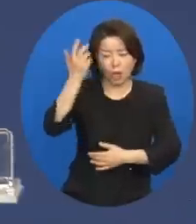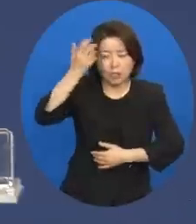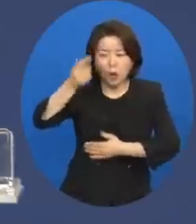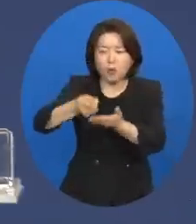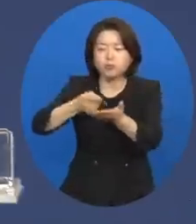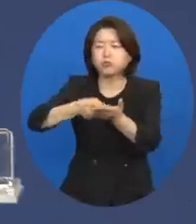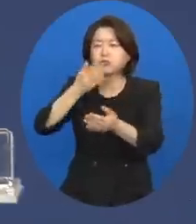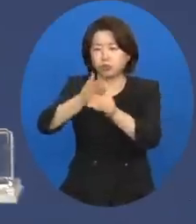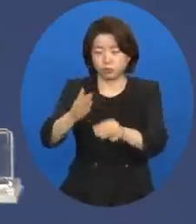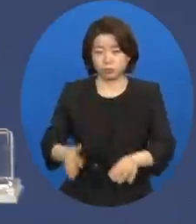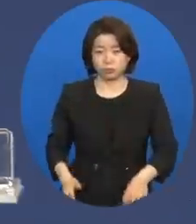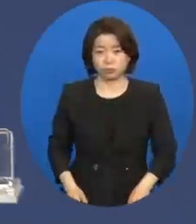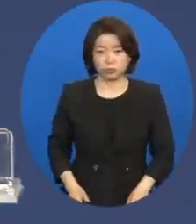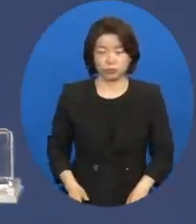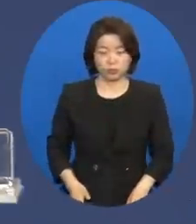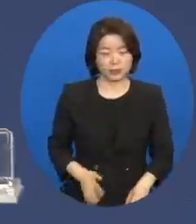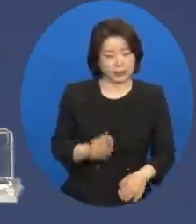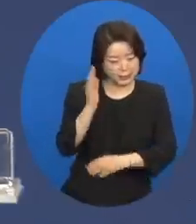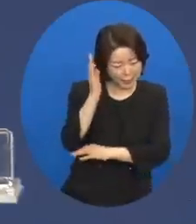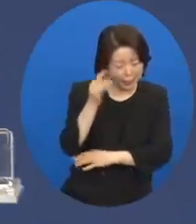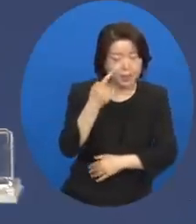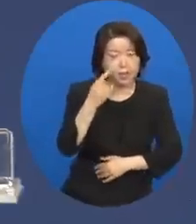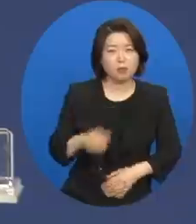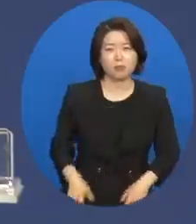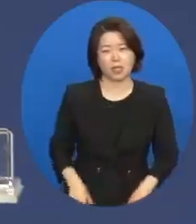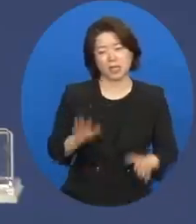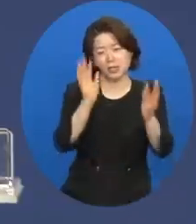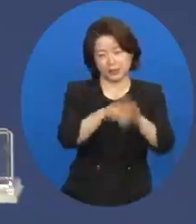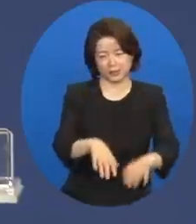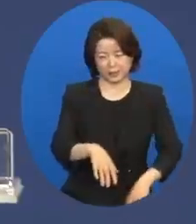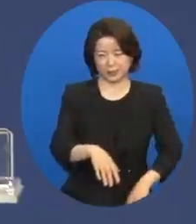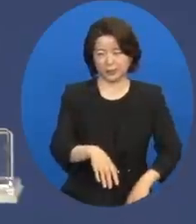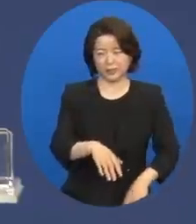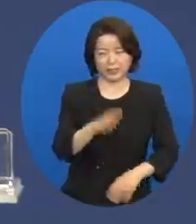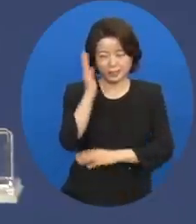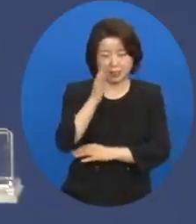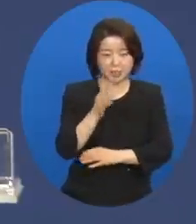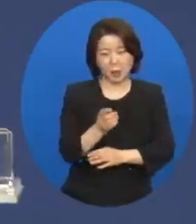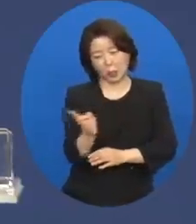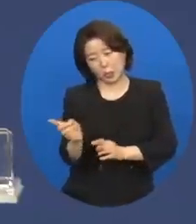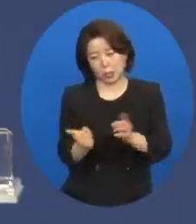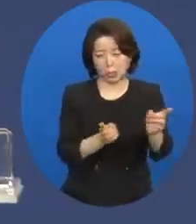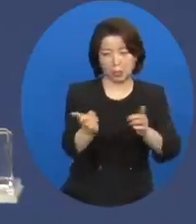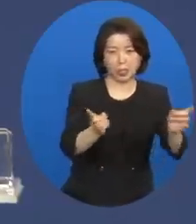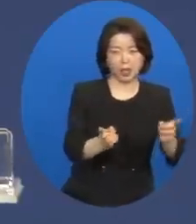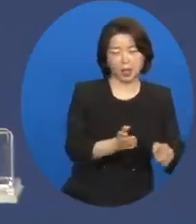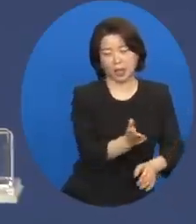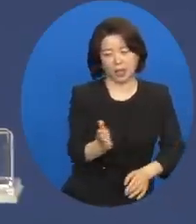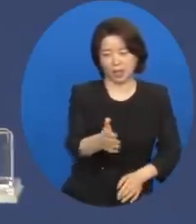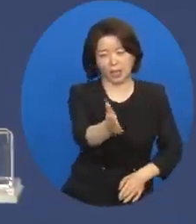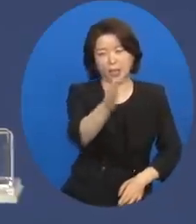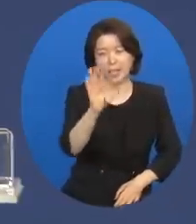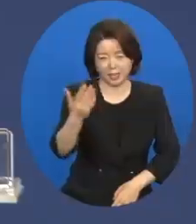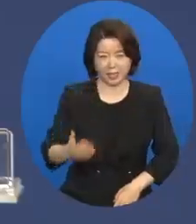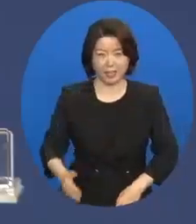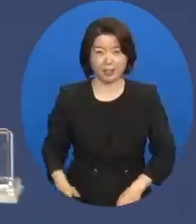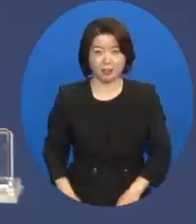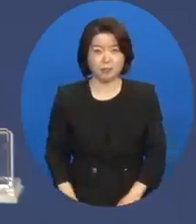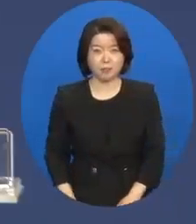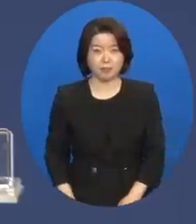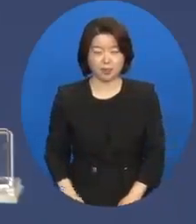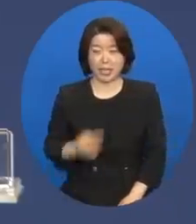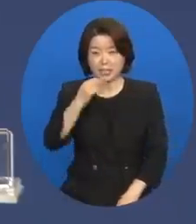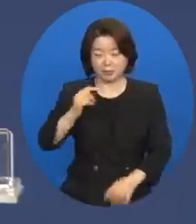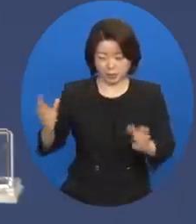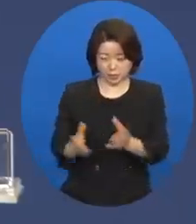있는데 아, 이게 하다 보면 이게 자꾸만 이게 얘기가 이게 아, 이렇게 자꾸 그렇게 이렇게 되네요. 그래서 비닐 봉지